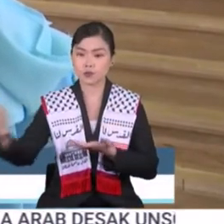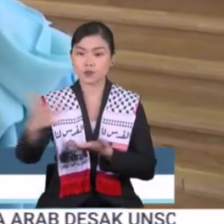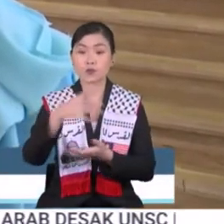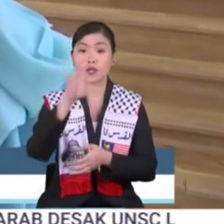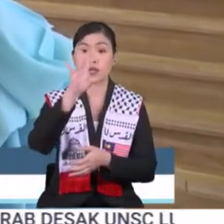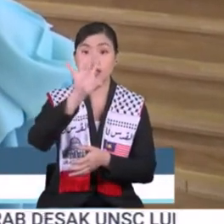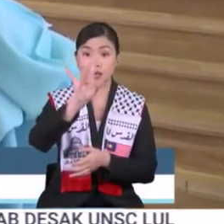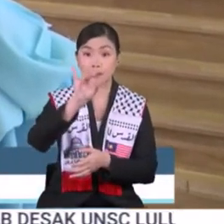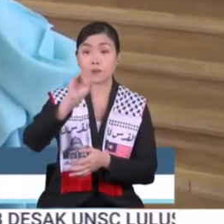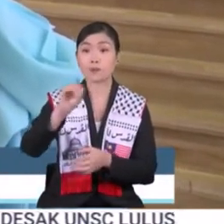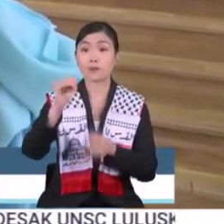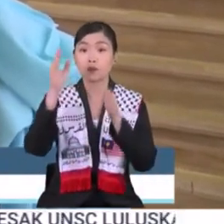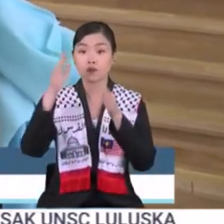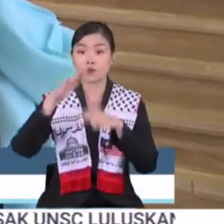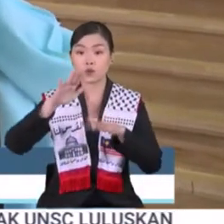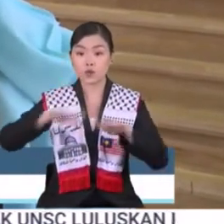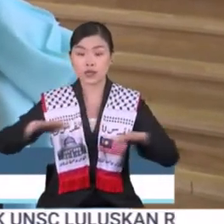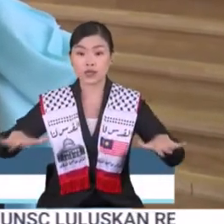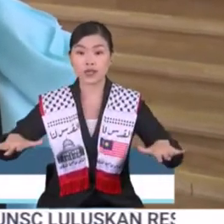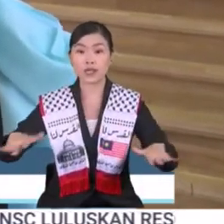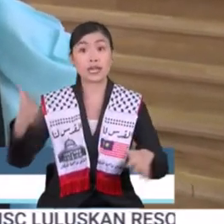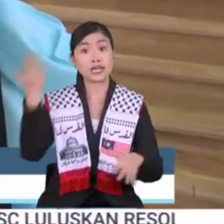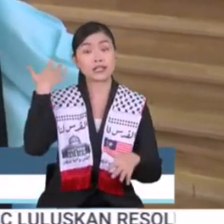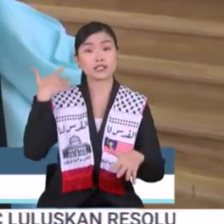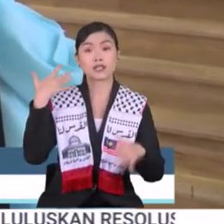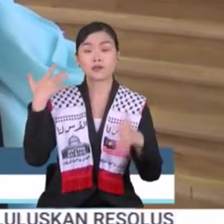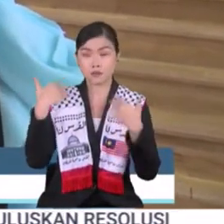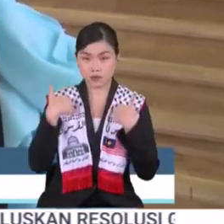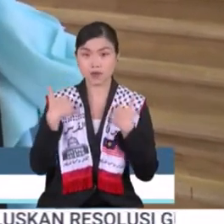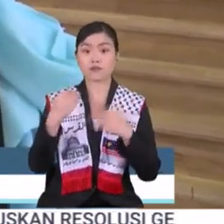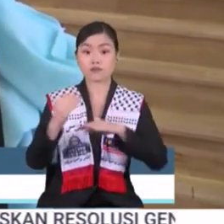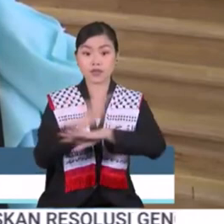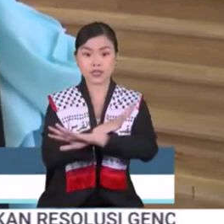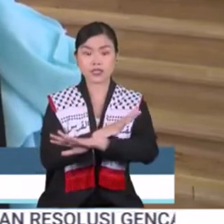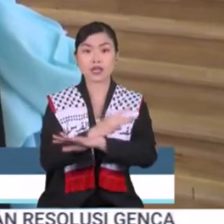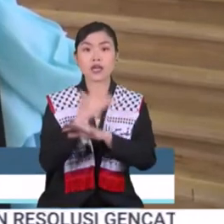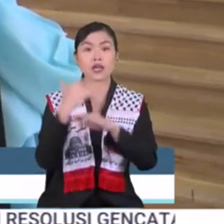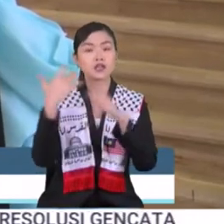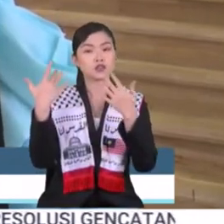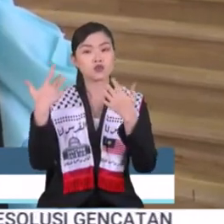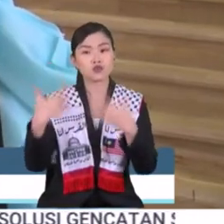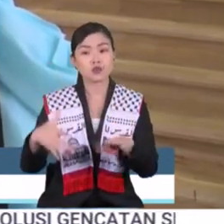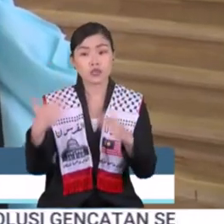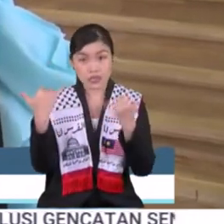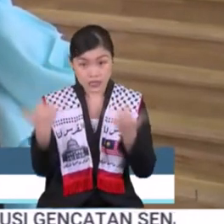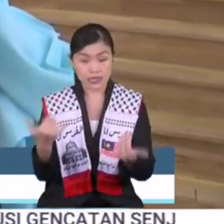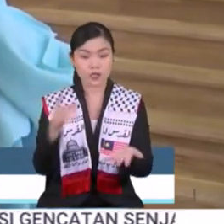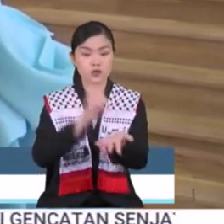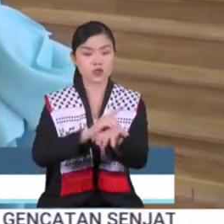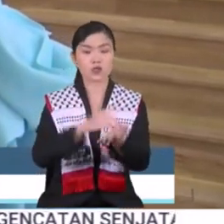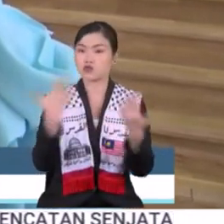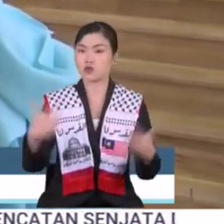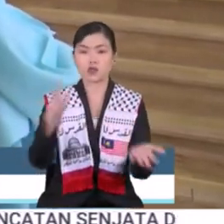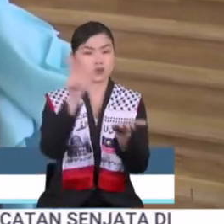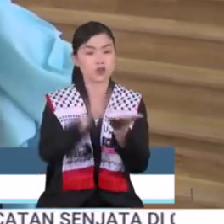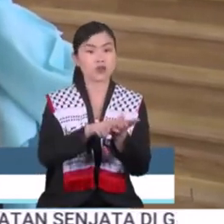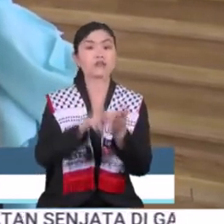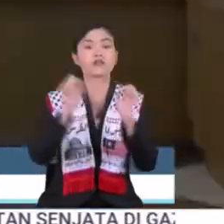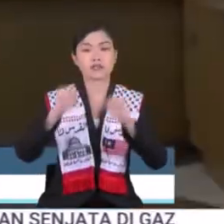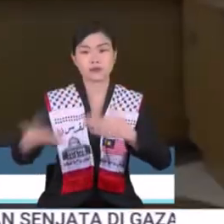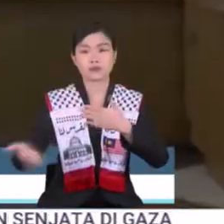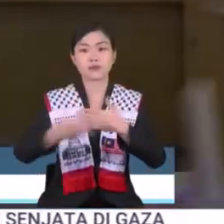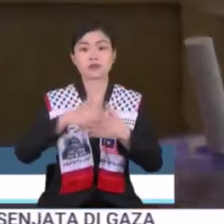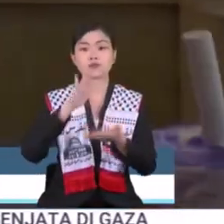80 kanak-kanak bekas pesakit kanser yang telah disahkan oleh doktor pakar yang mereka ini mampu kembali ke